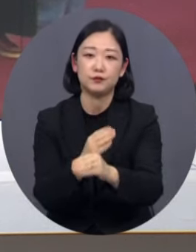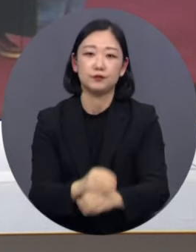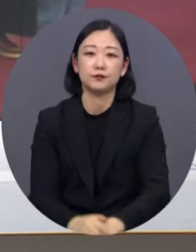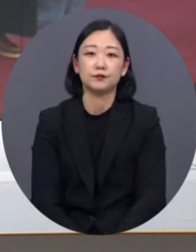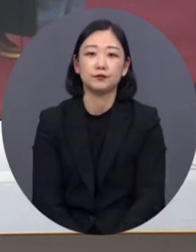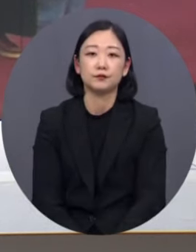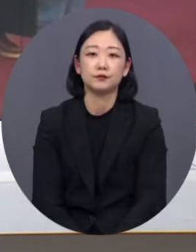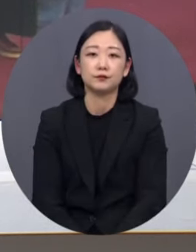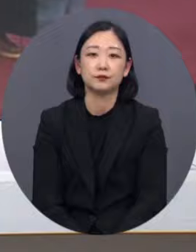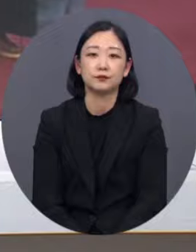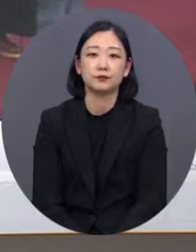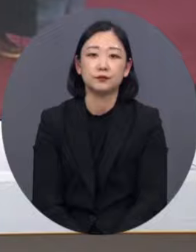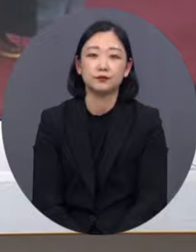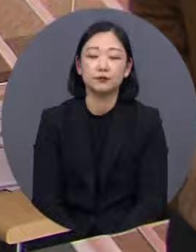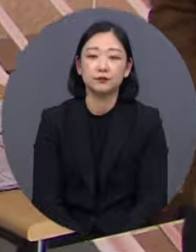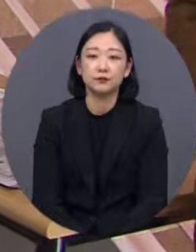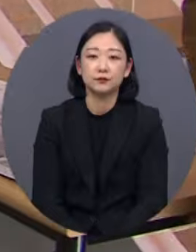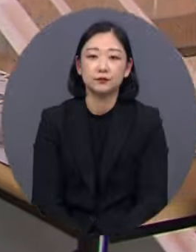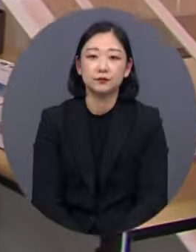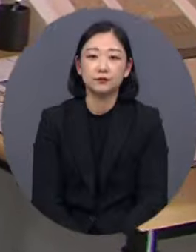보도합니다.